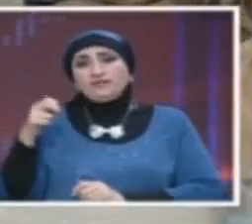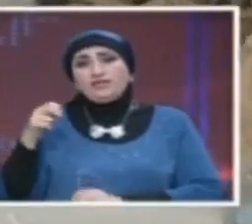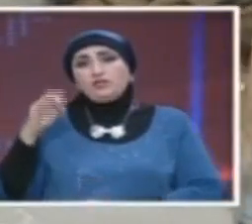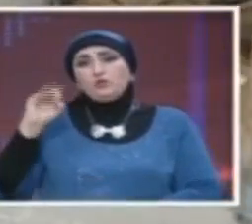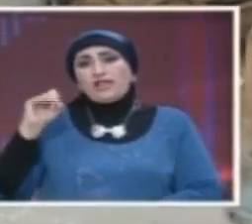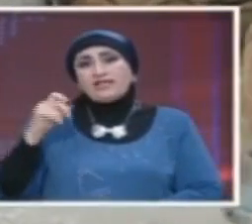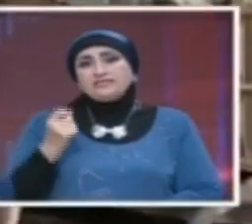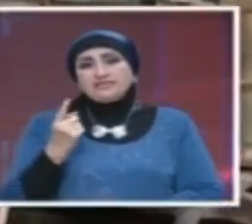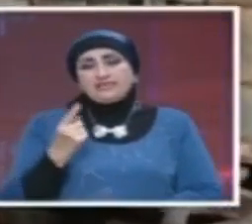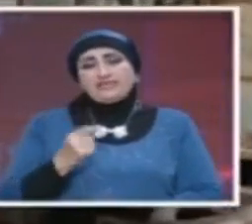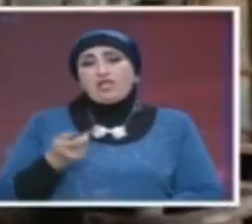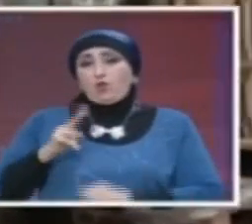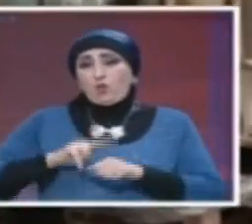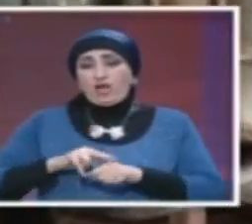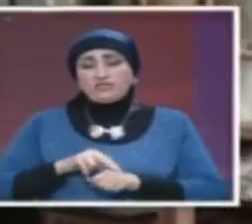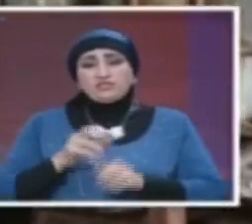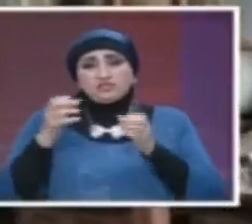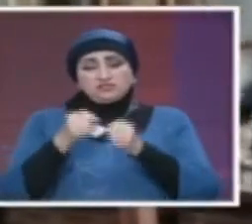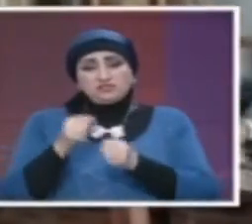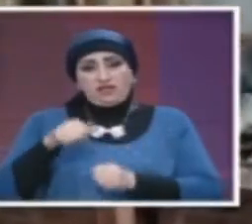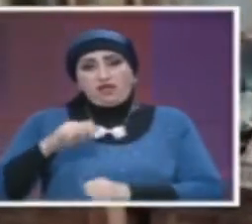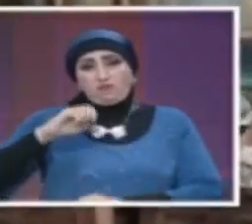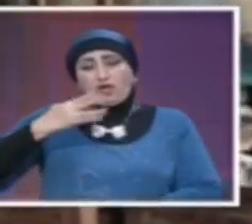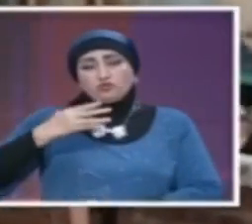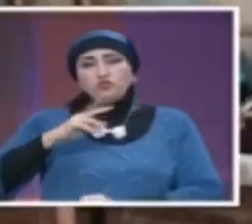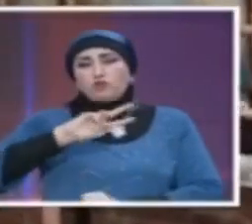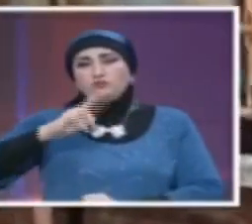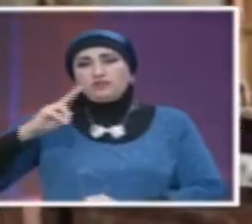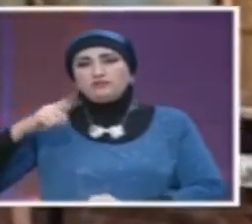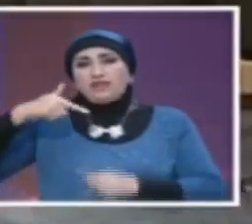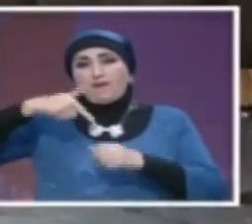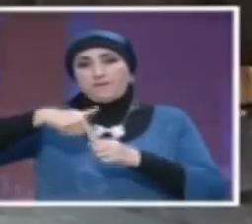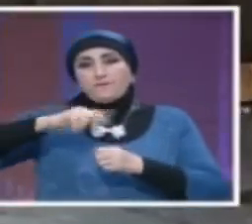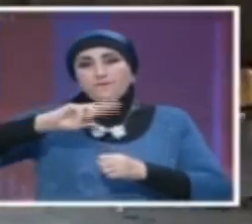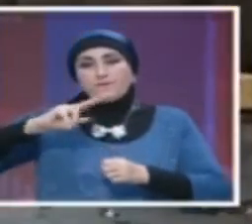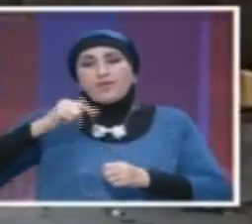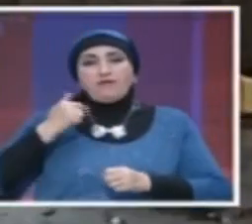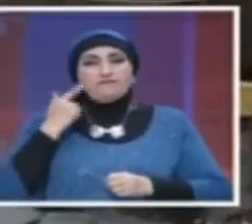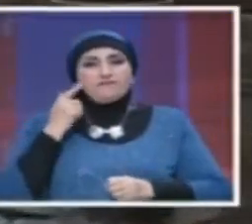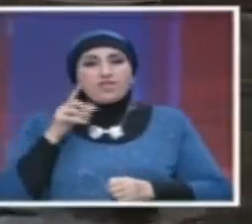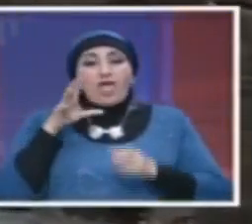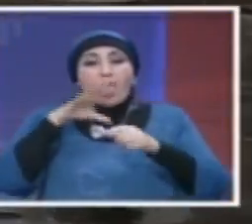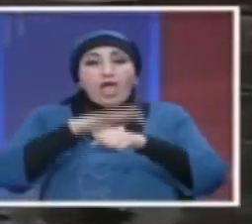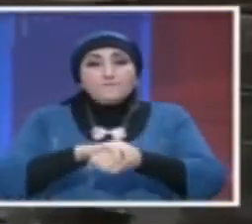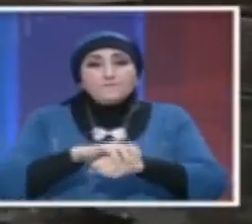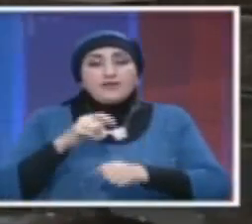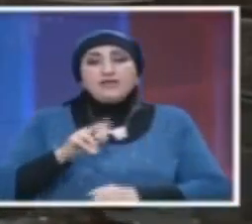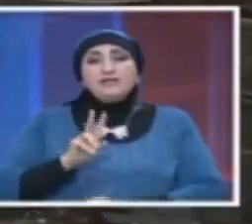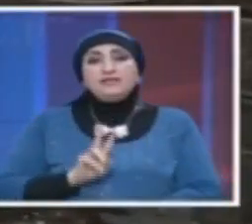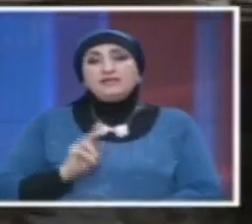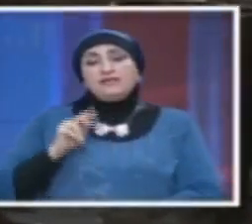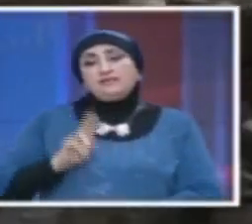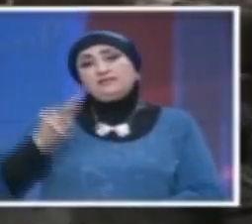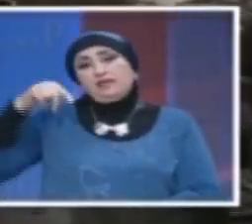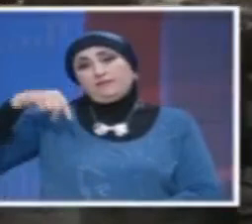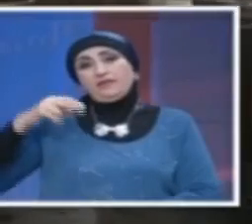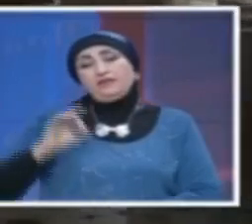و93,230 جنيها، وضبط 14 قضايا مواد بترولية بمضبوطات بلغت